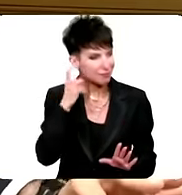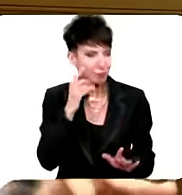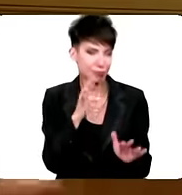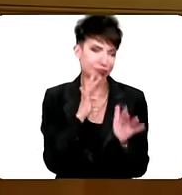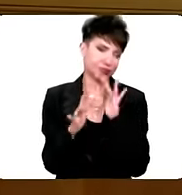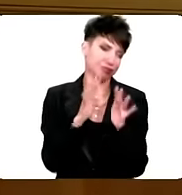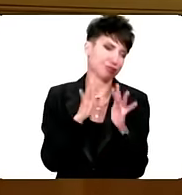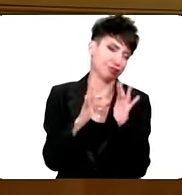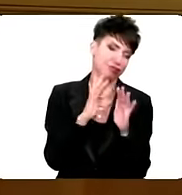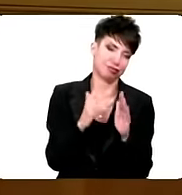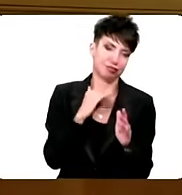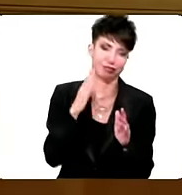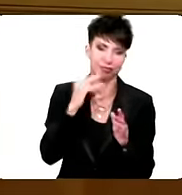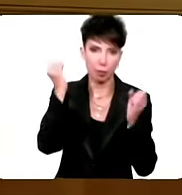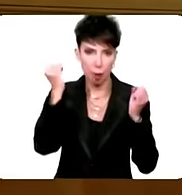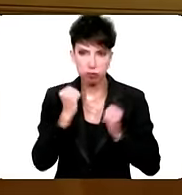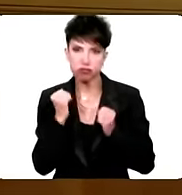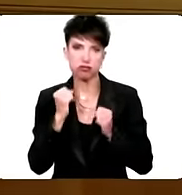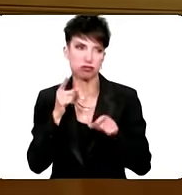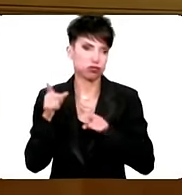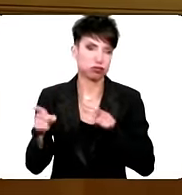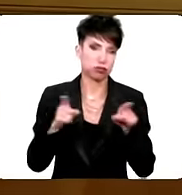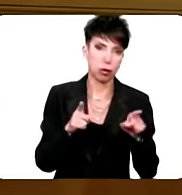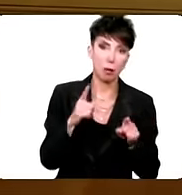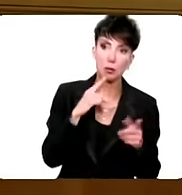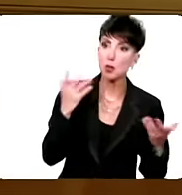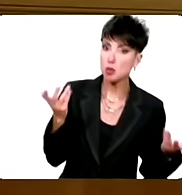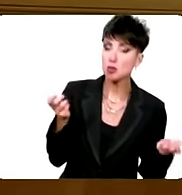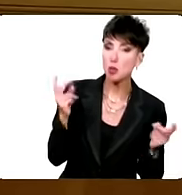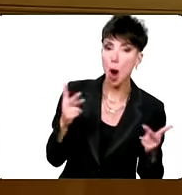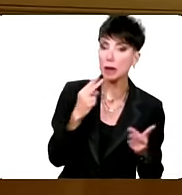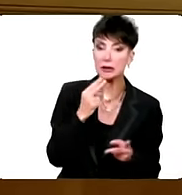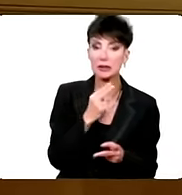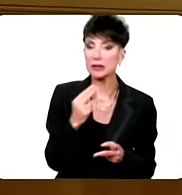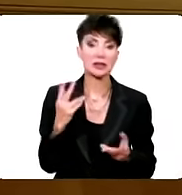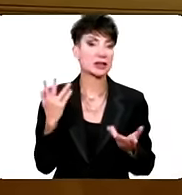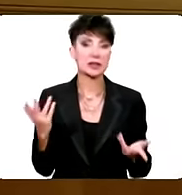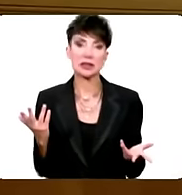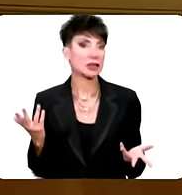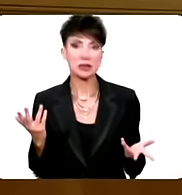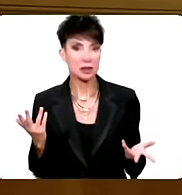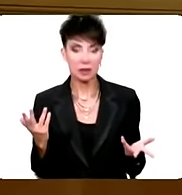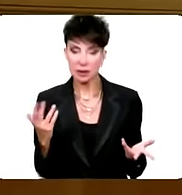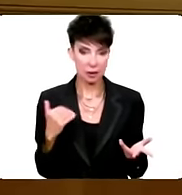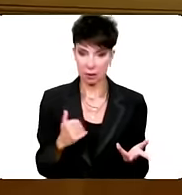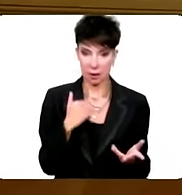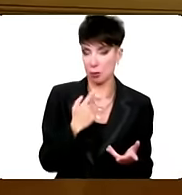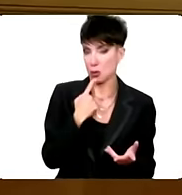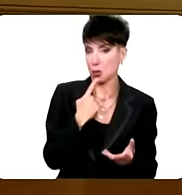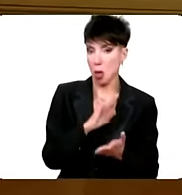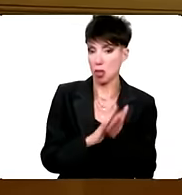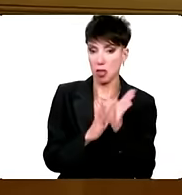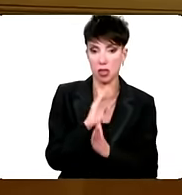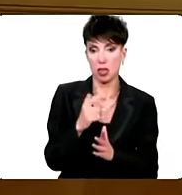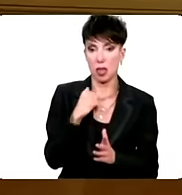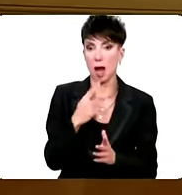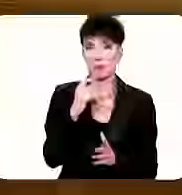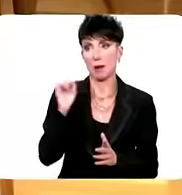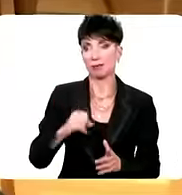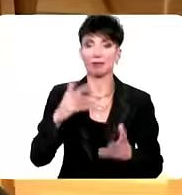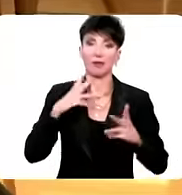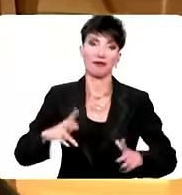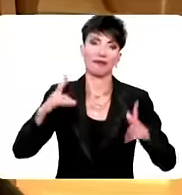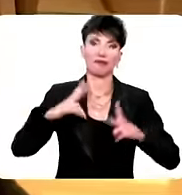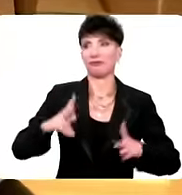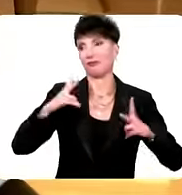είχαν κόστος. Το καταλαβαίνω. Αλλά αυτό σημαίνει. Διαχείριση δεν σημαίνει. Δεν εθίζουμε το λαό στα ευχάριστα. Μερικές φορές κάνουμε και πράγματα τα